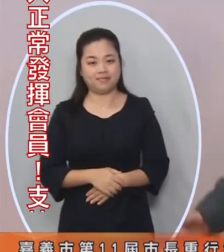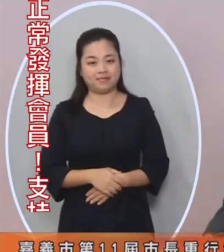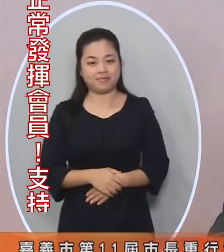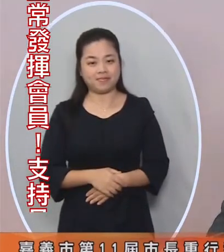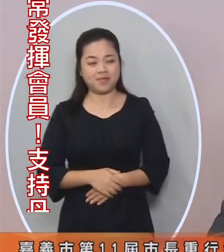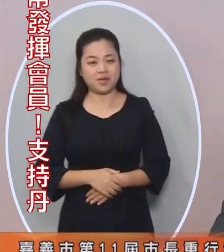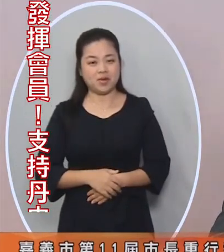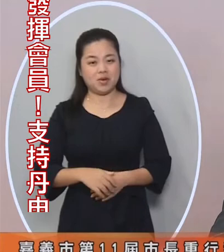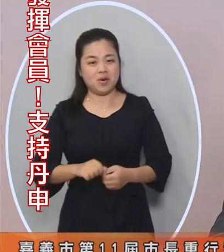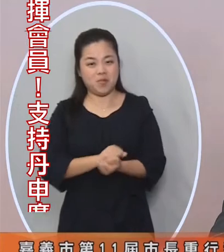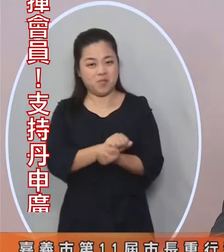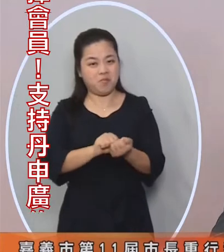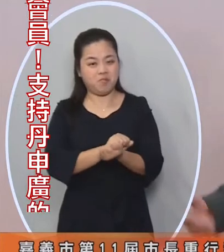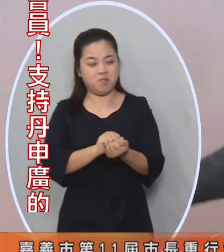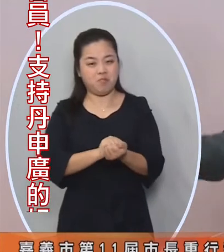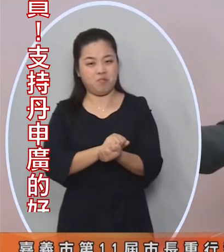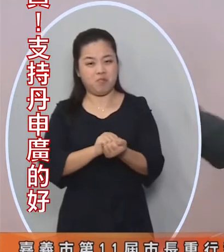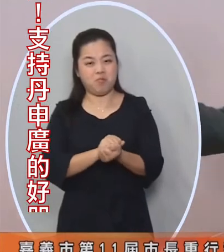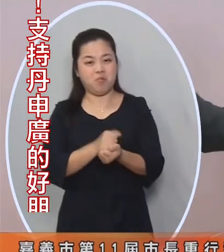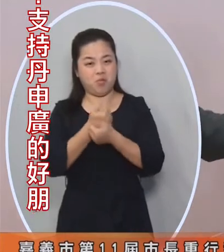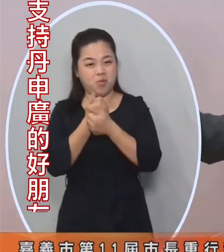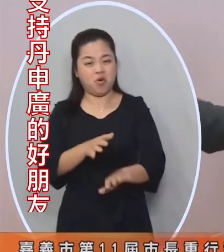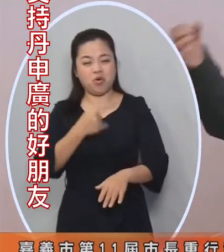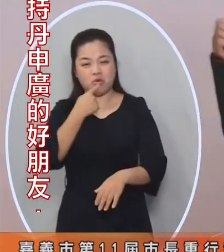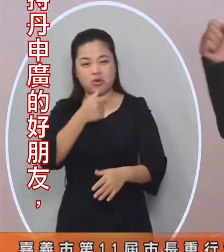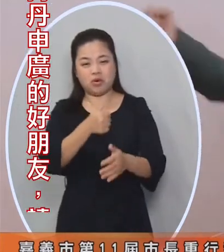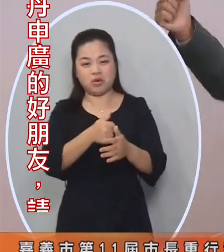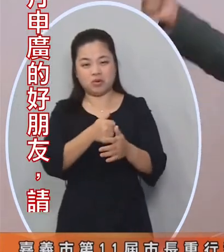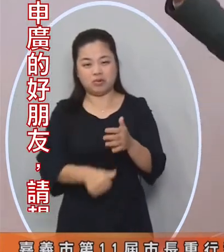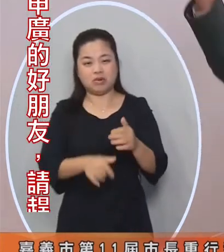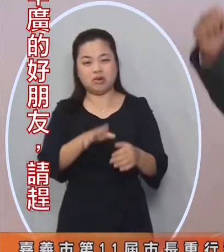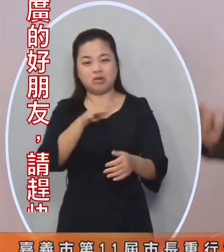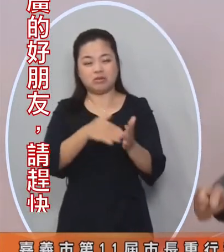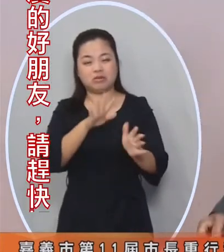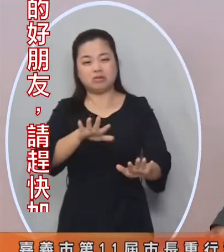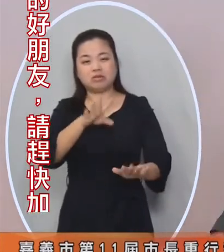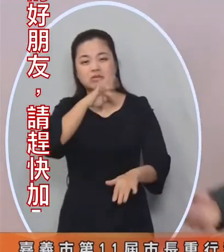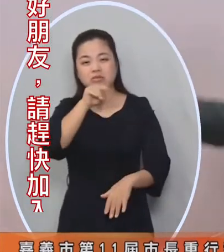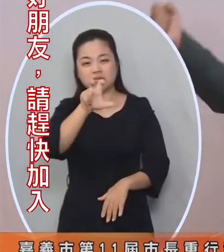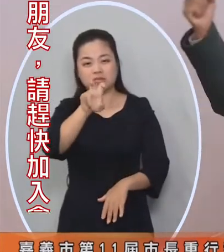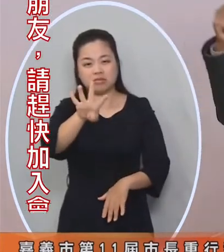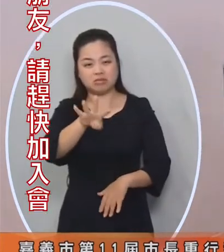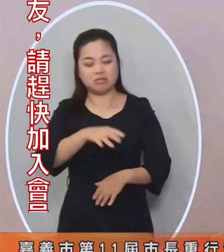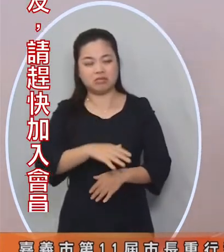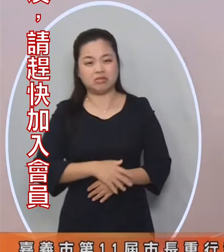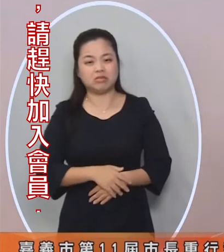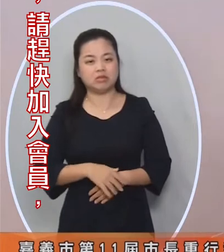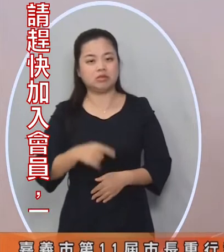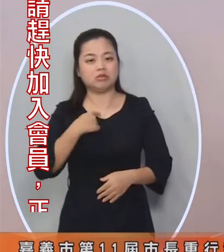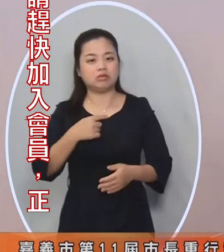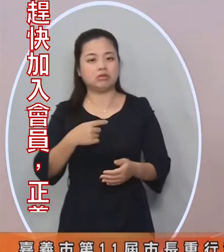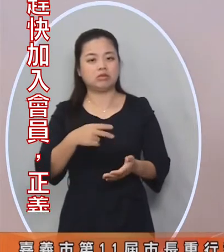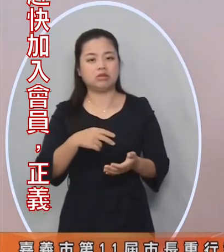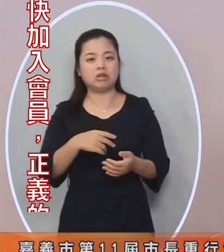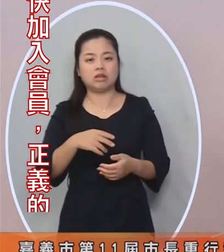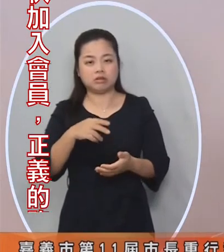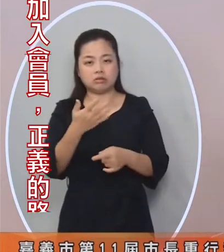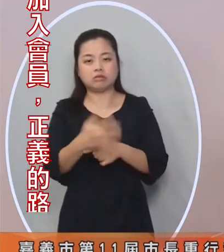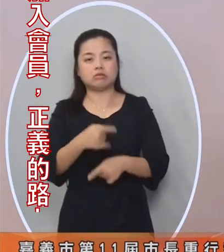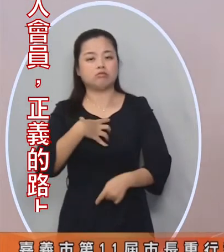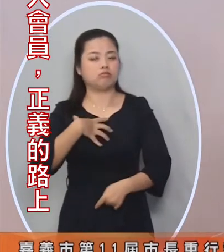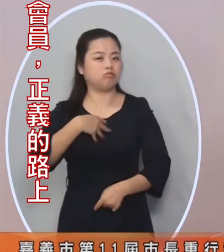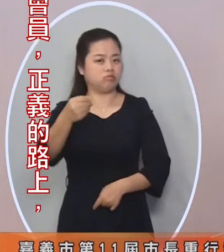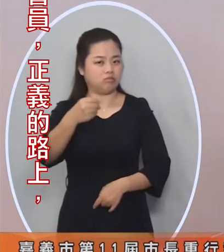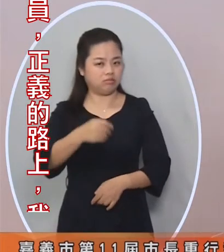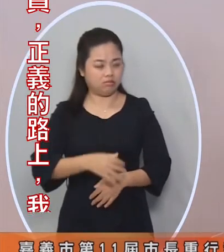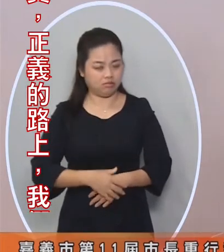锤百炼啊！我的人生七十四岁啊，我千锤百炼啊，我也无咧惊死啊！好、哦、